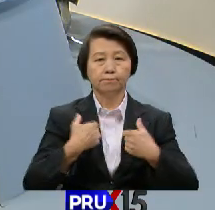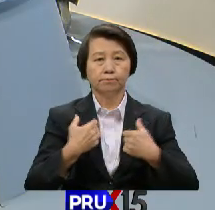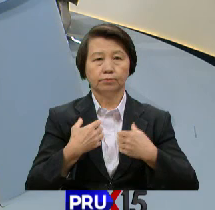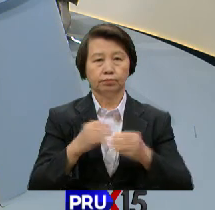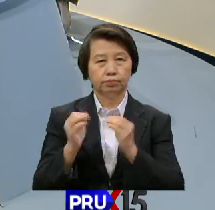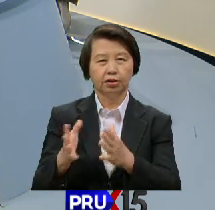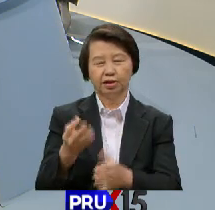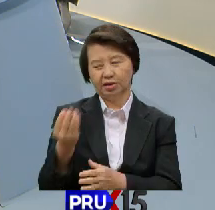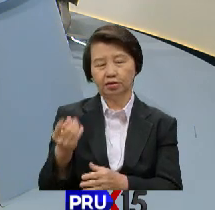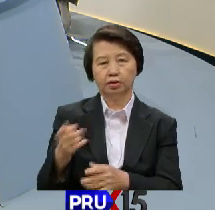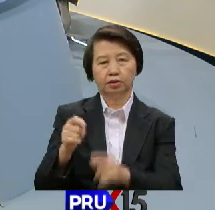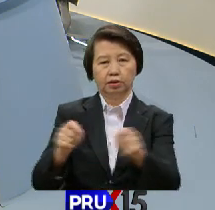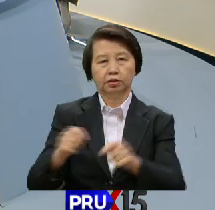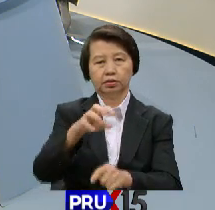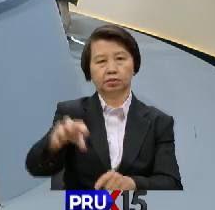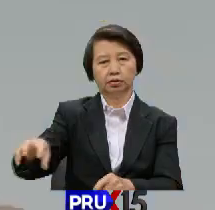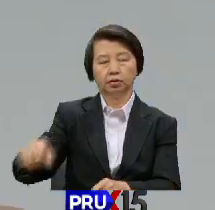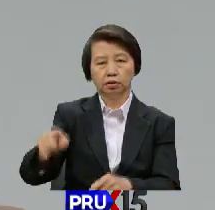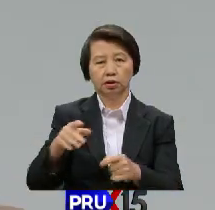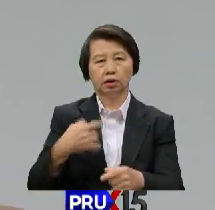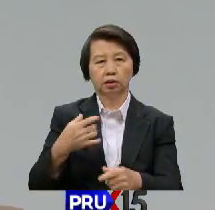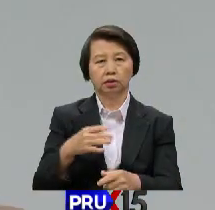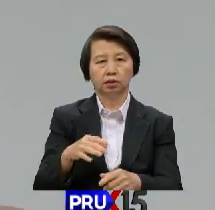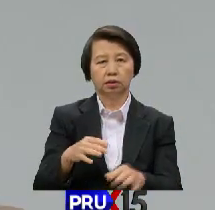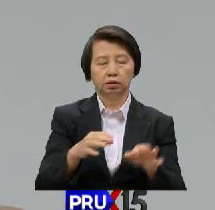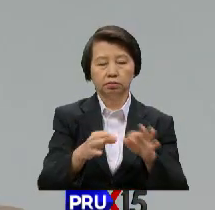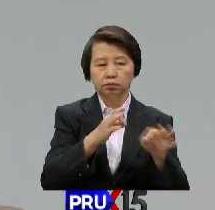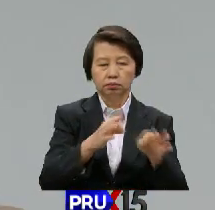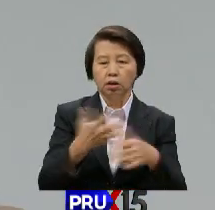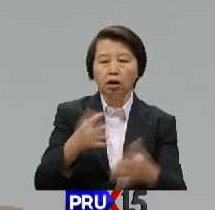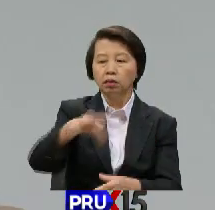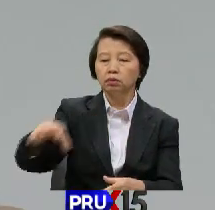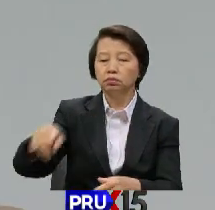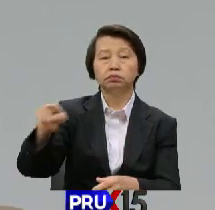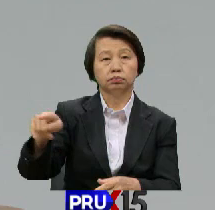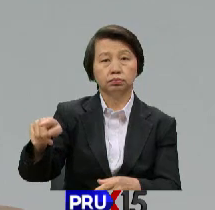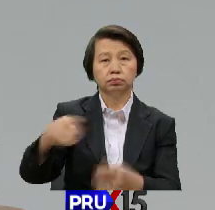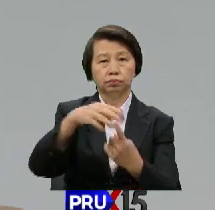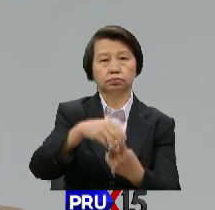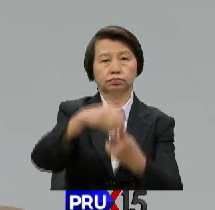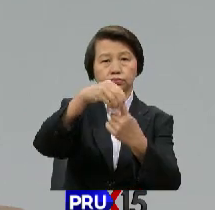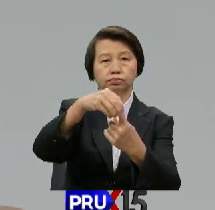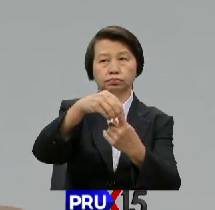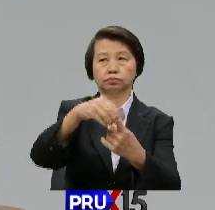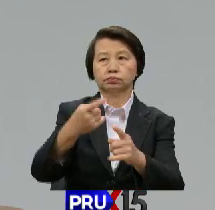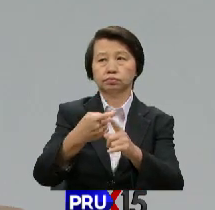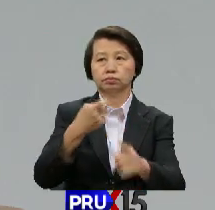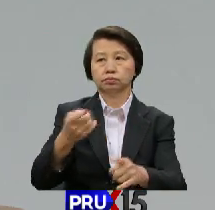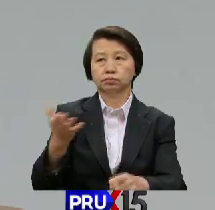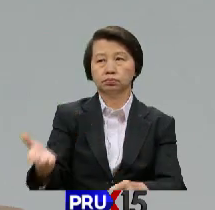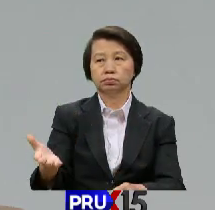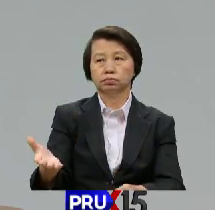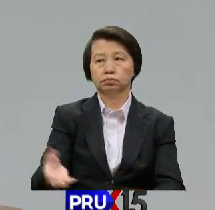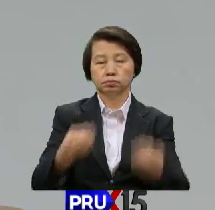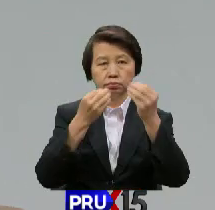beberapa lagi lokasi yang ini ingin kita Gambarkan Bagaimana situasi semasa khususnya dari segi